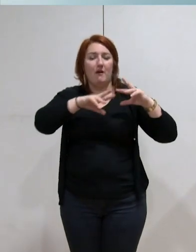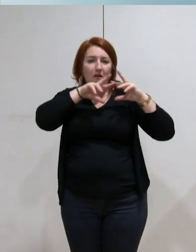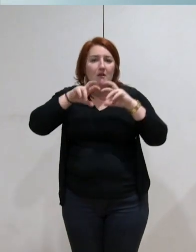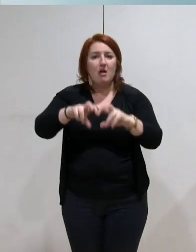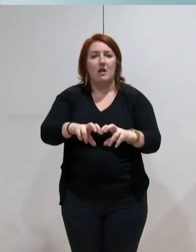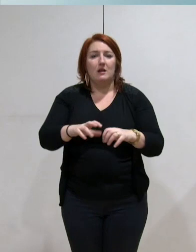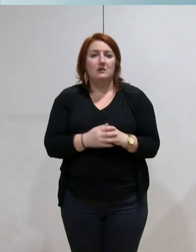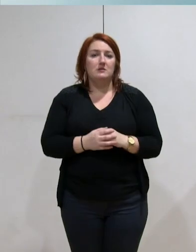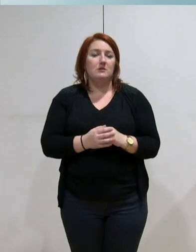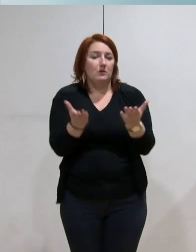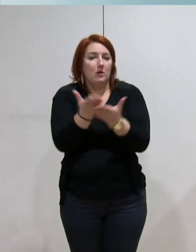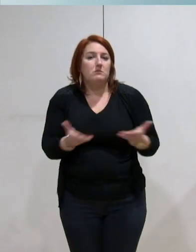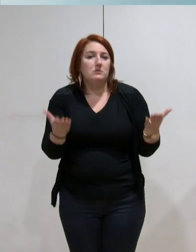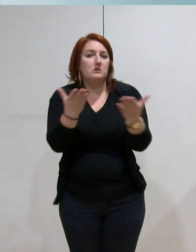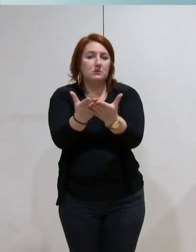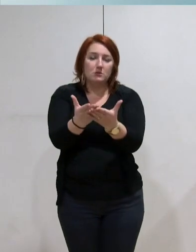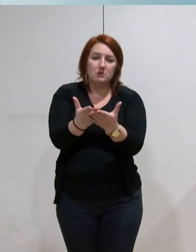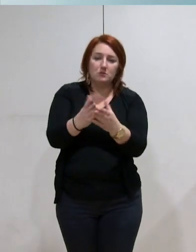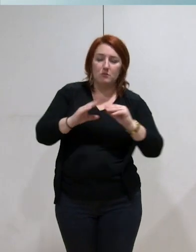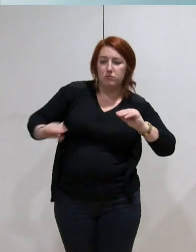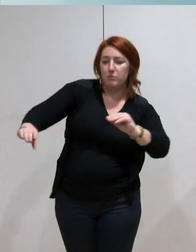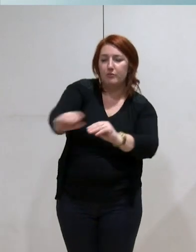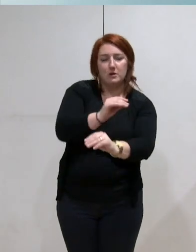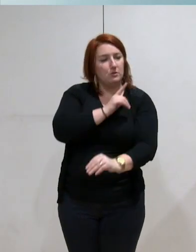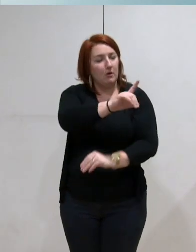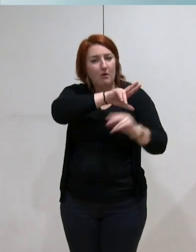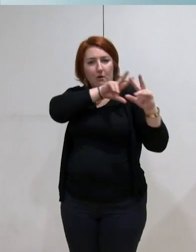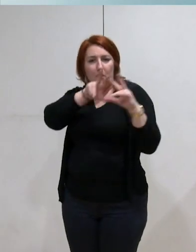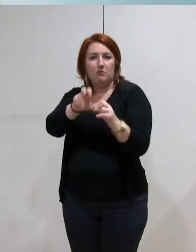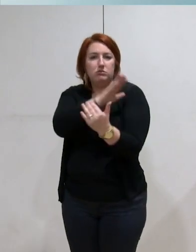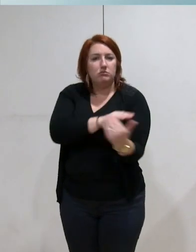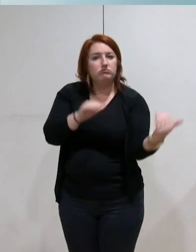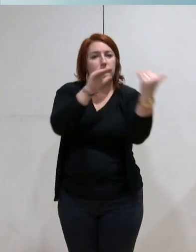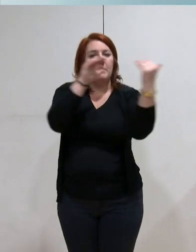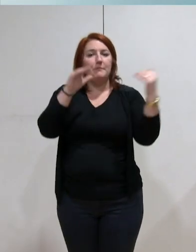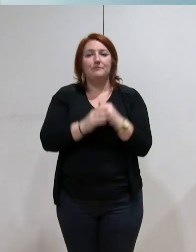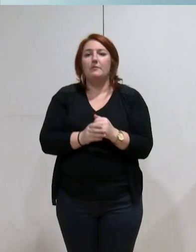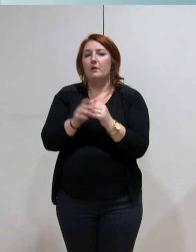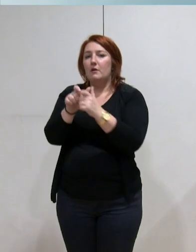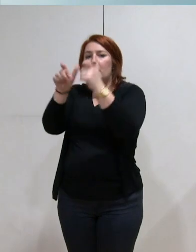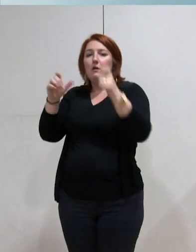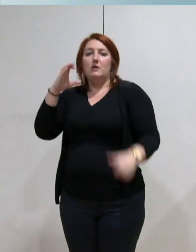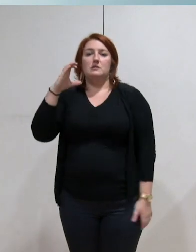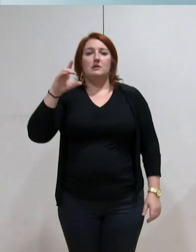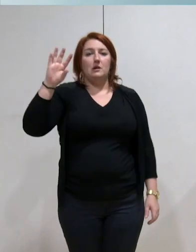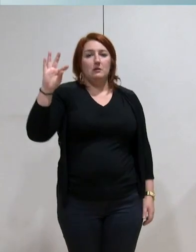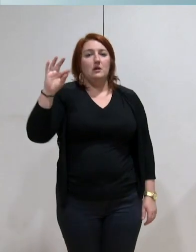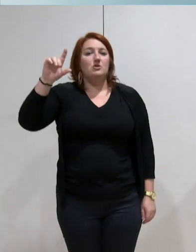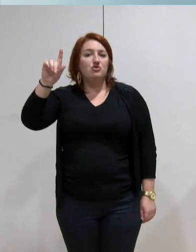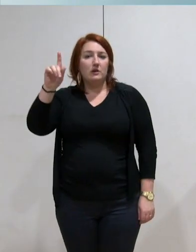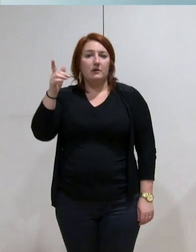avec elle de la situation de la de la population en tant que tel là la CTG tel qu'elle est n'ouvre